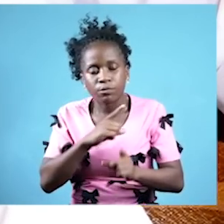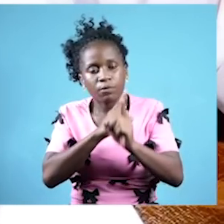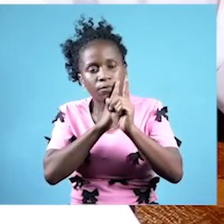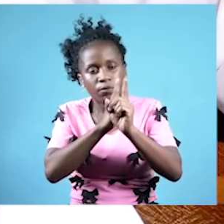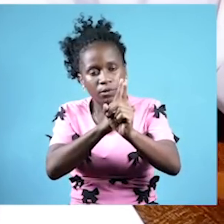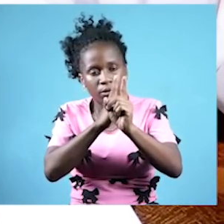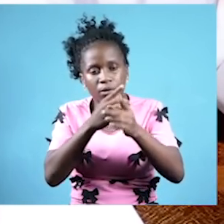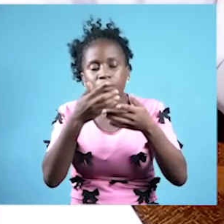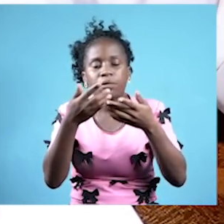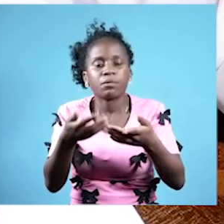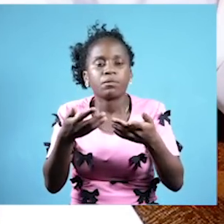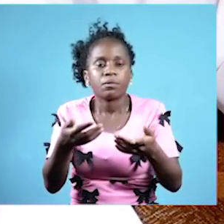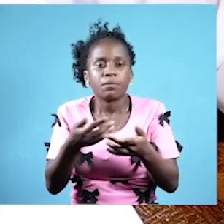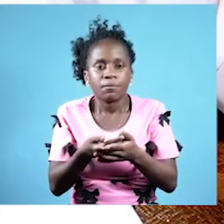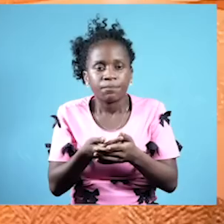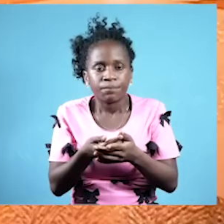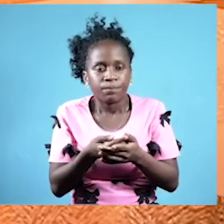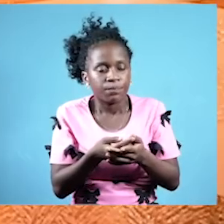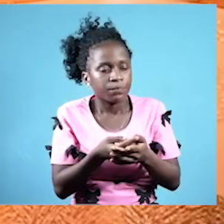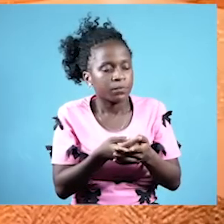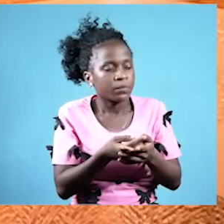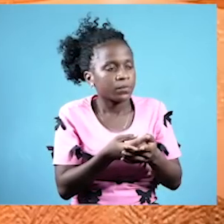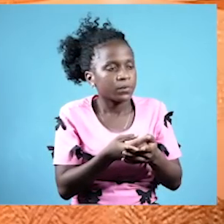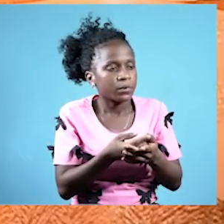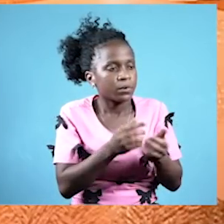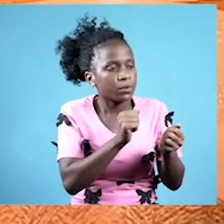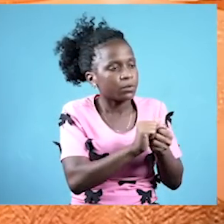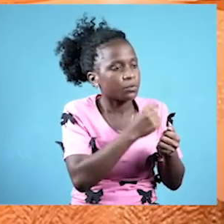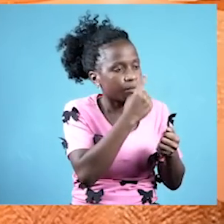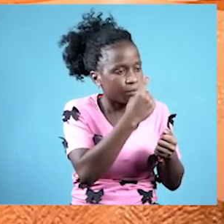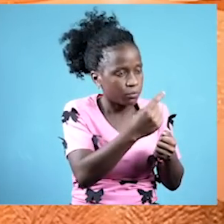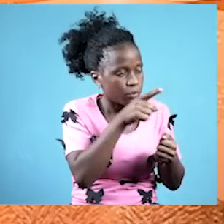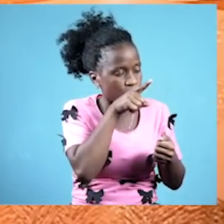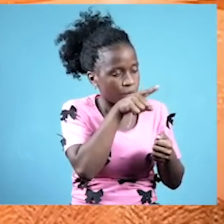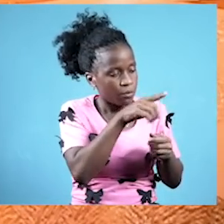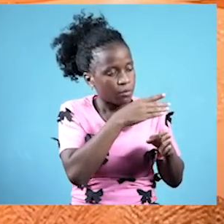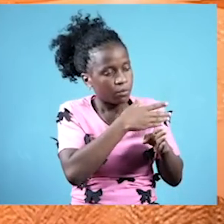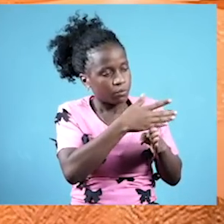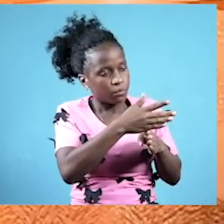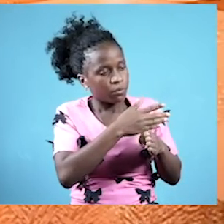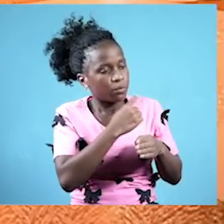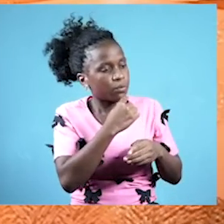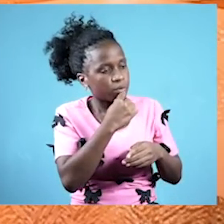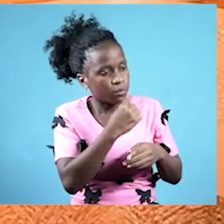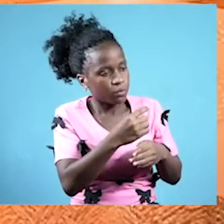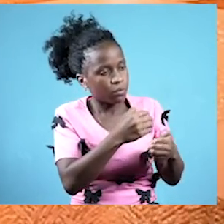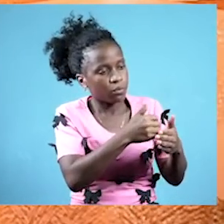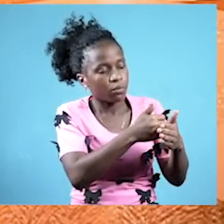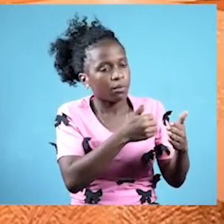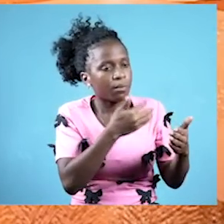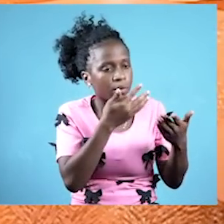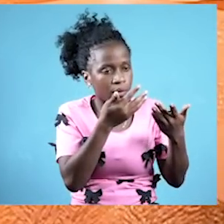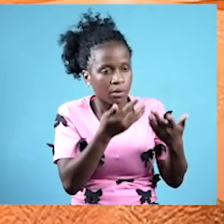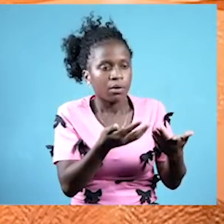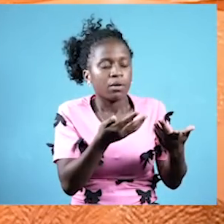tulilolifuata na kulitekeleza. Moja kati ya kitu uliwahi kuhusishwa nacho na kitamka